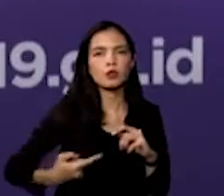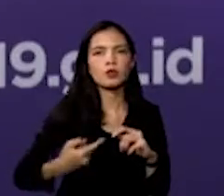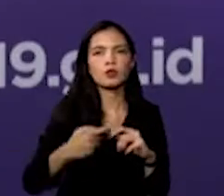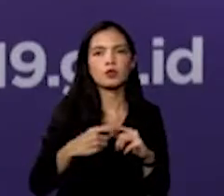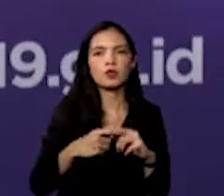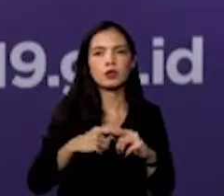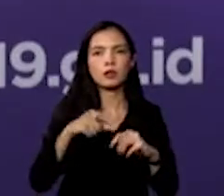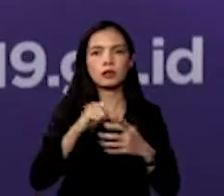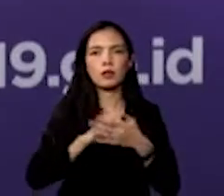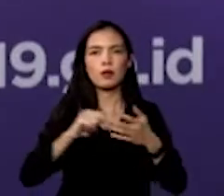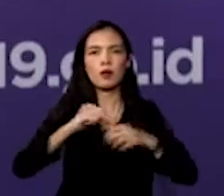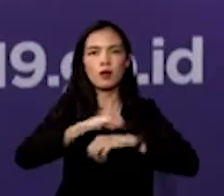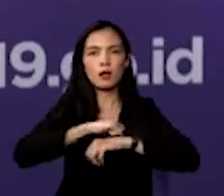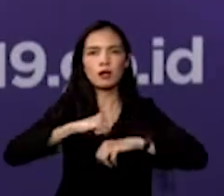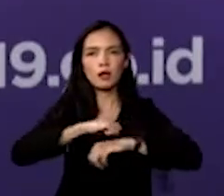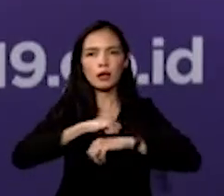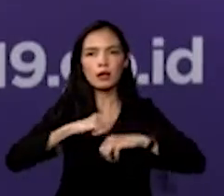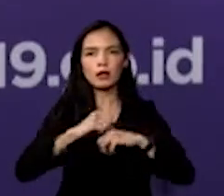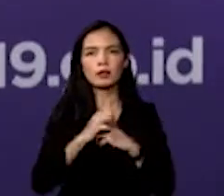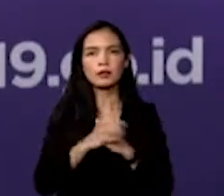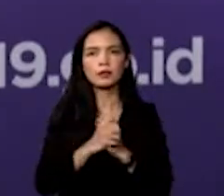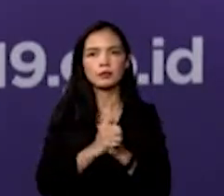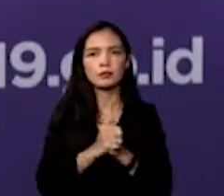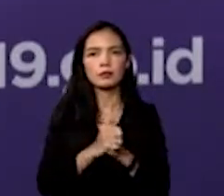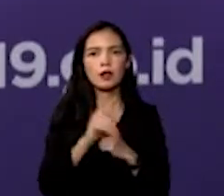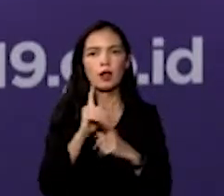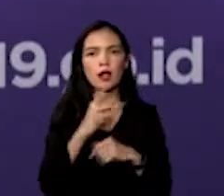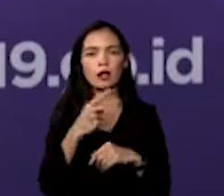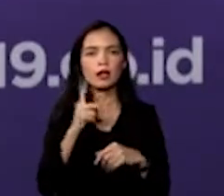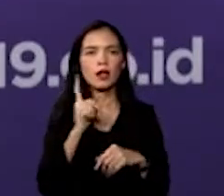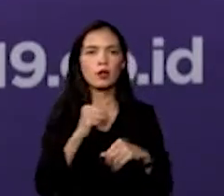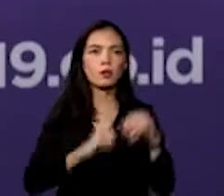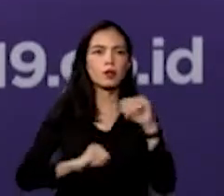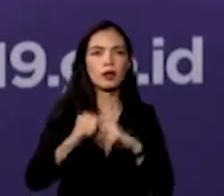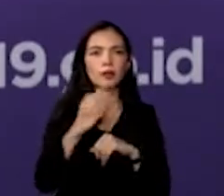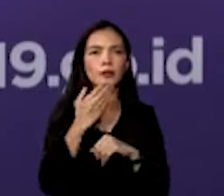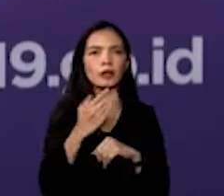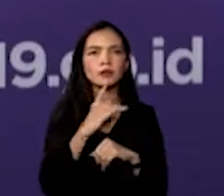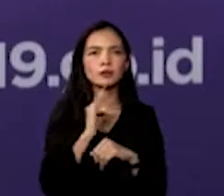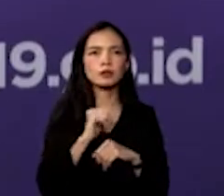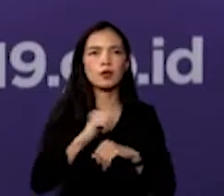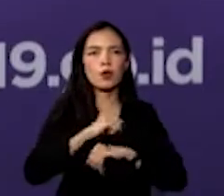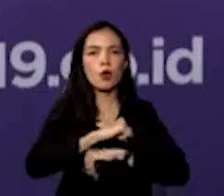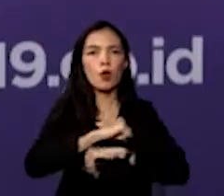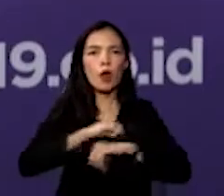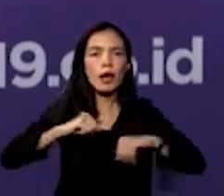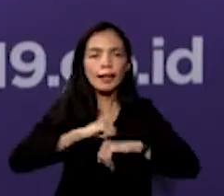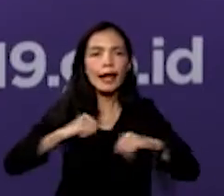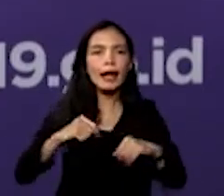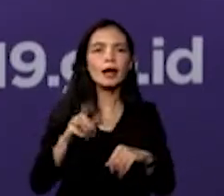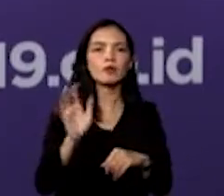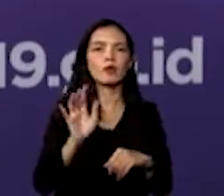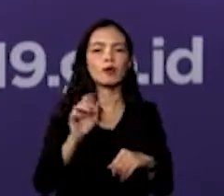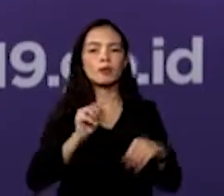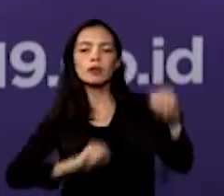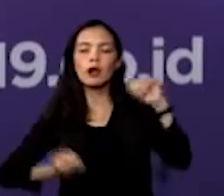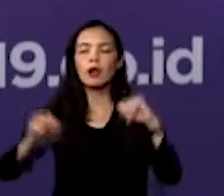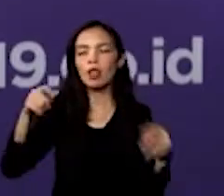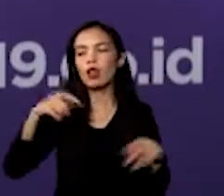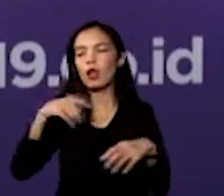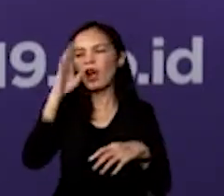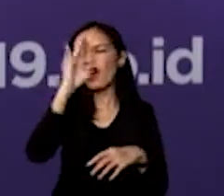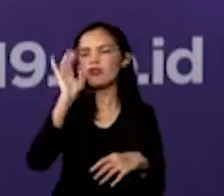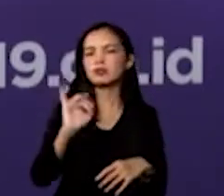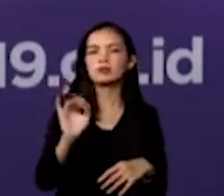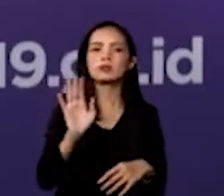itu namanya olahraga Jadi kalau cuman bergerak-bergerak gitu ya bukan olah raga ya tapi kalau kita